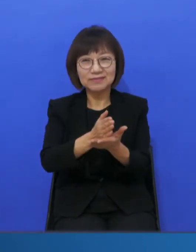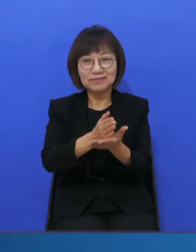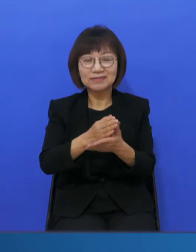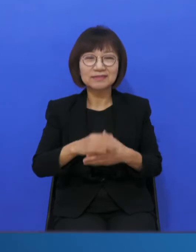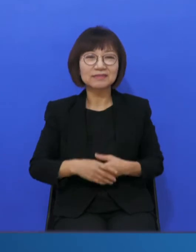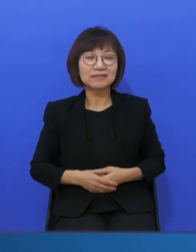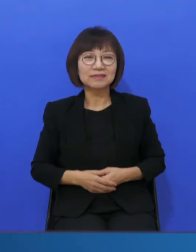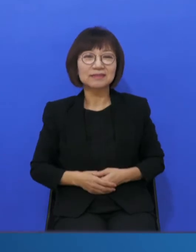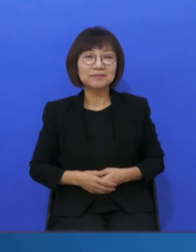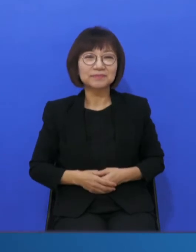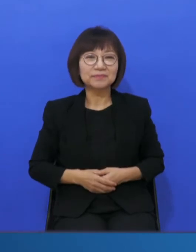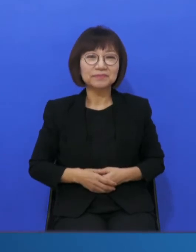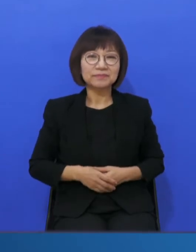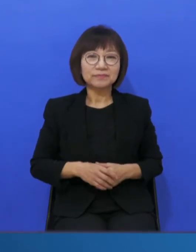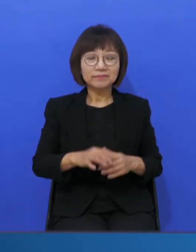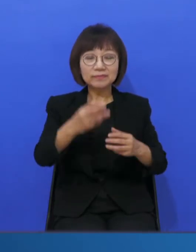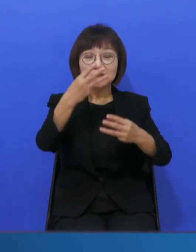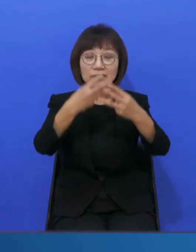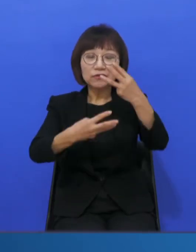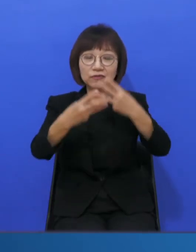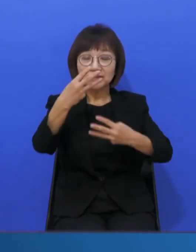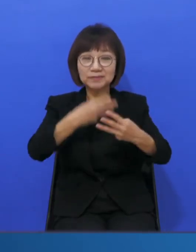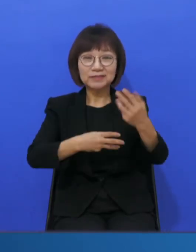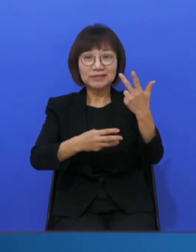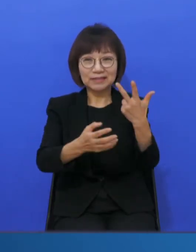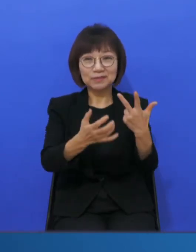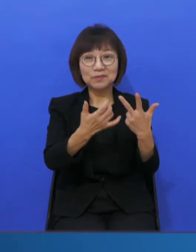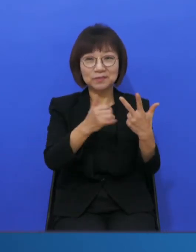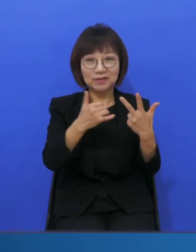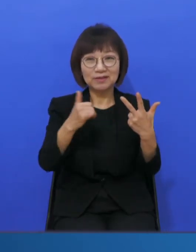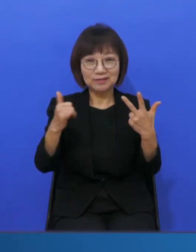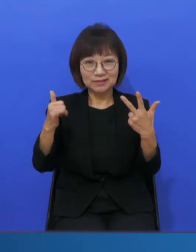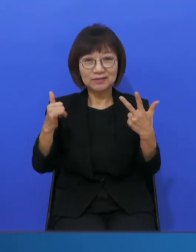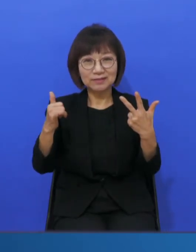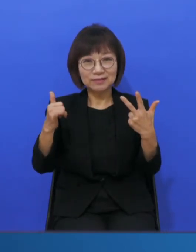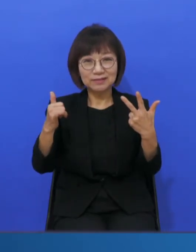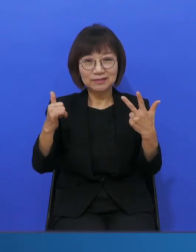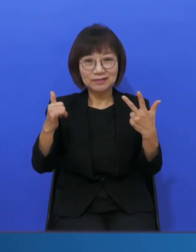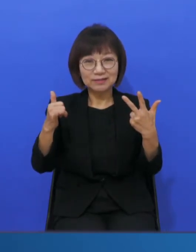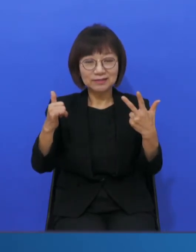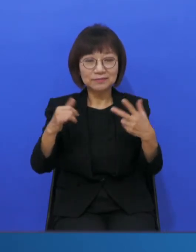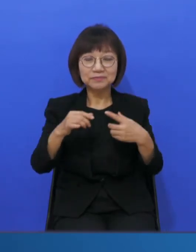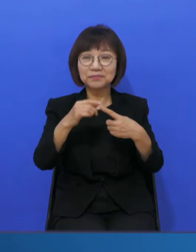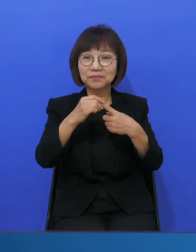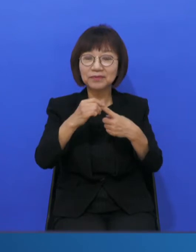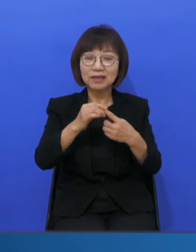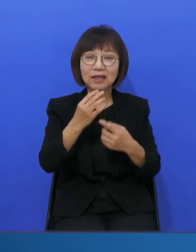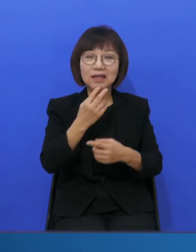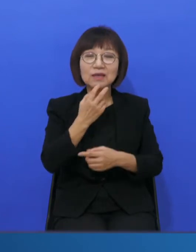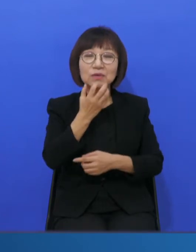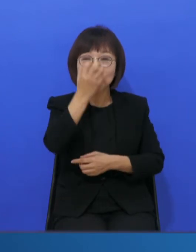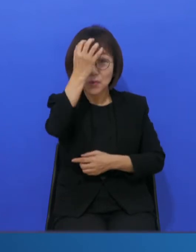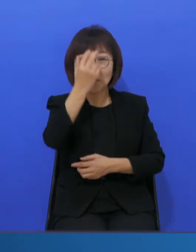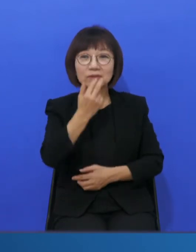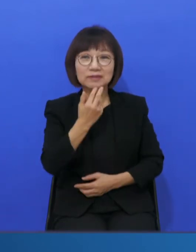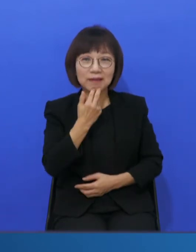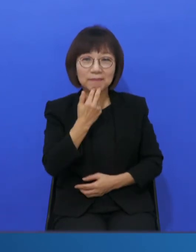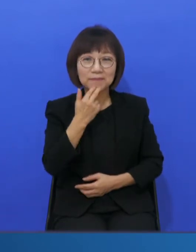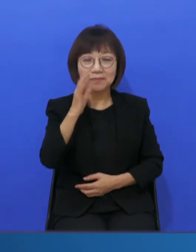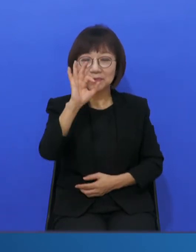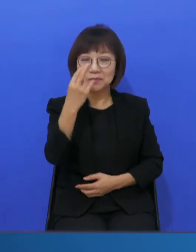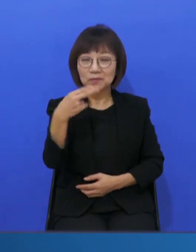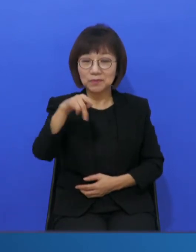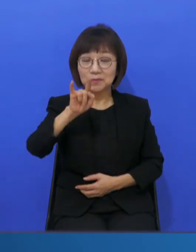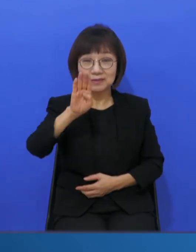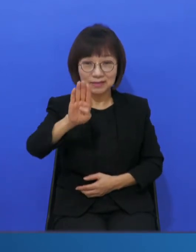it. 렘넌트 7명이 있다 그랬습니다. Now, all the 7 remnants were like this. 첫 번째 렘넌트 요셉부터 그랬습니다. And the very first remnant, Joseph,